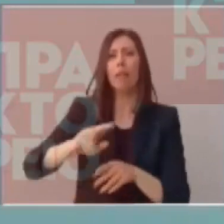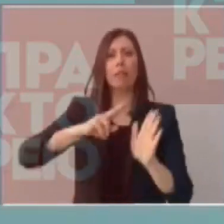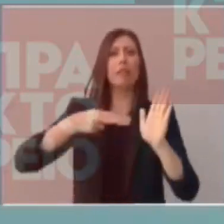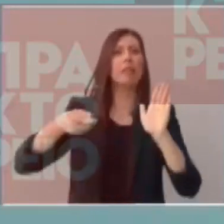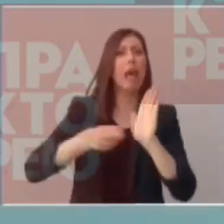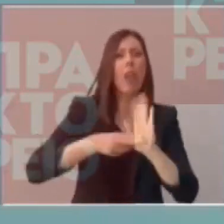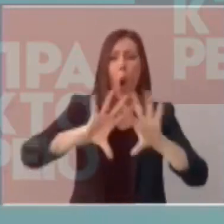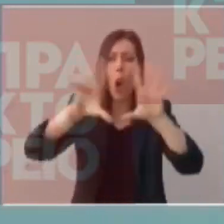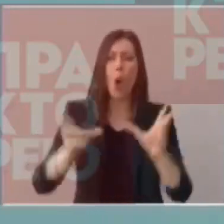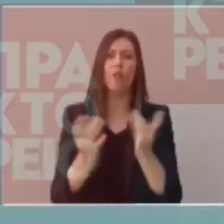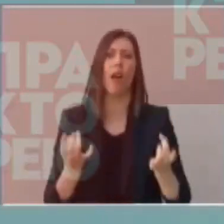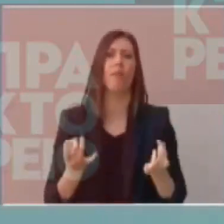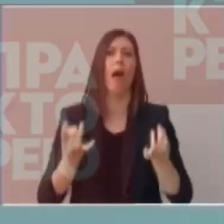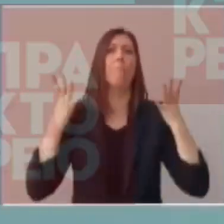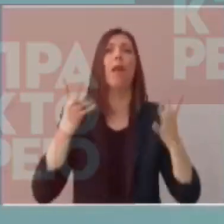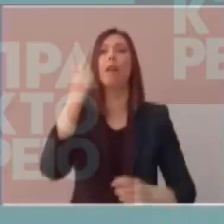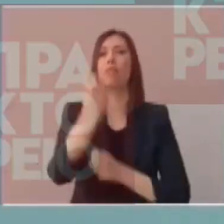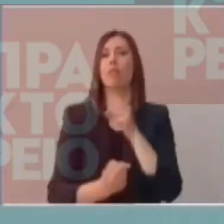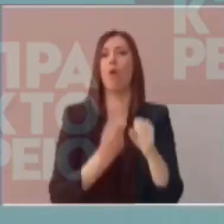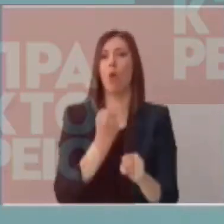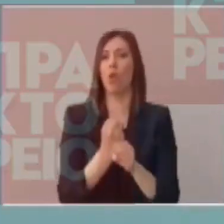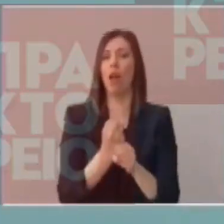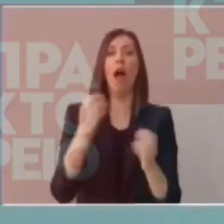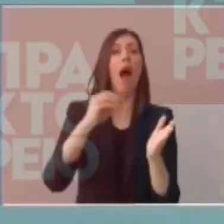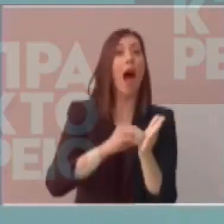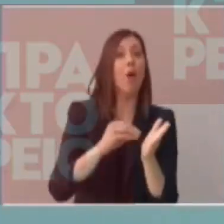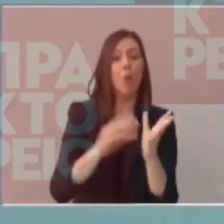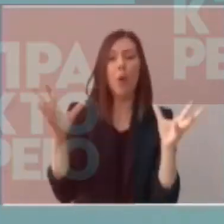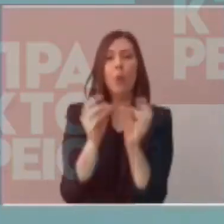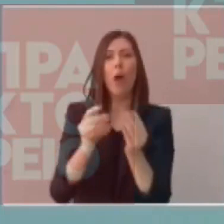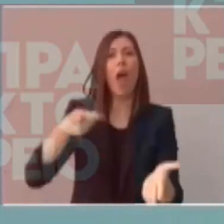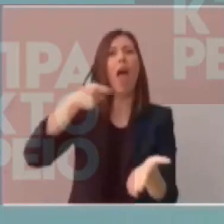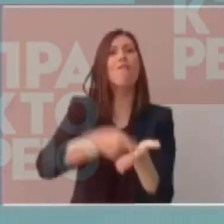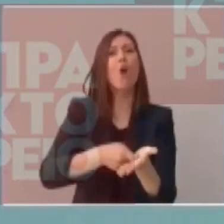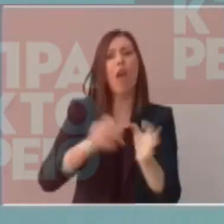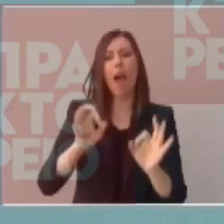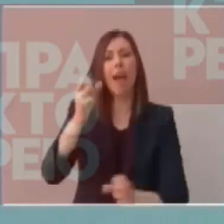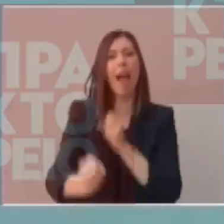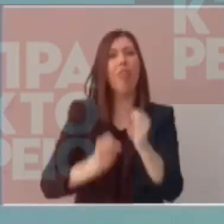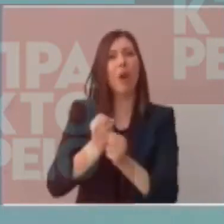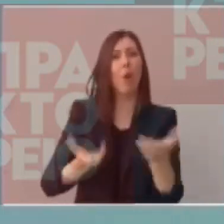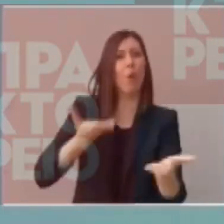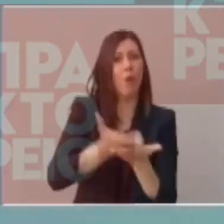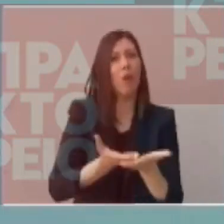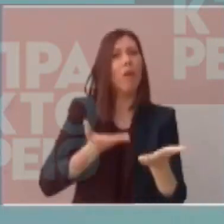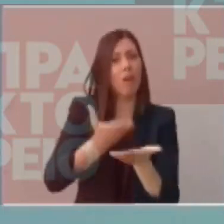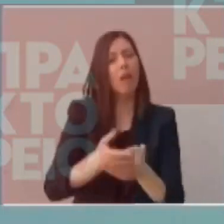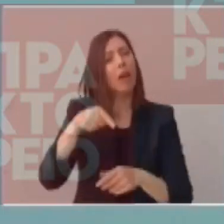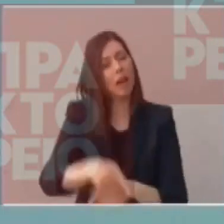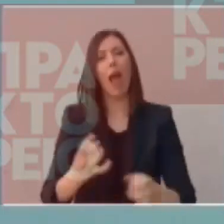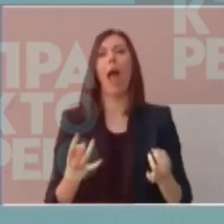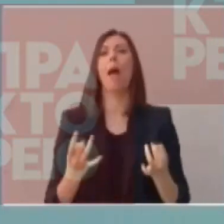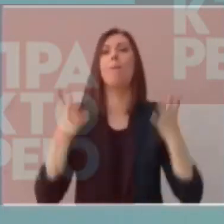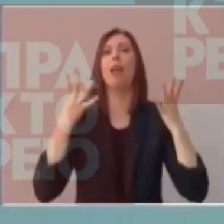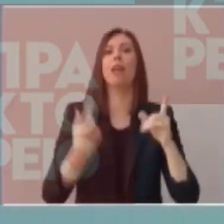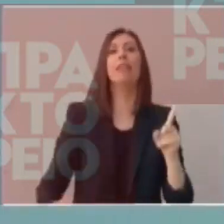επίσης από το φορολογητέο εισόδημα οι δαπάνες για τη φόρτιση ηλεκτρικών αυτοκινήτων.